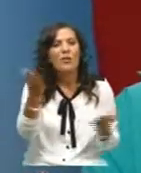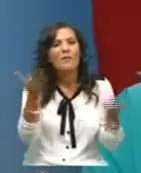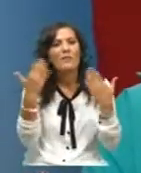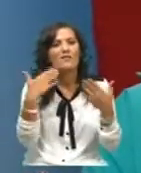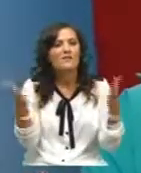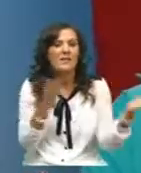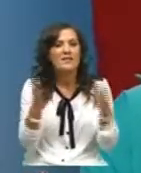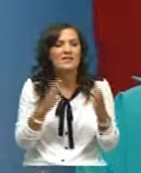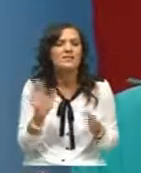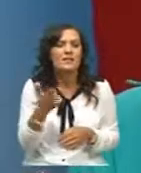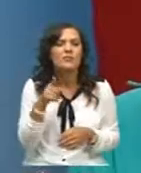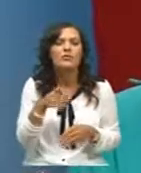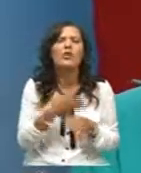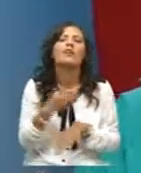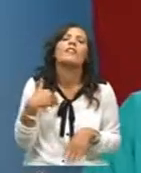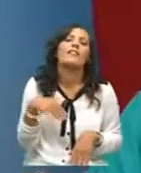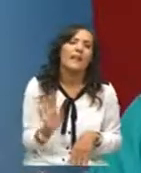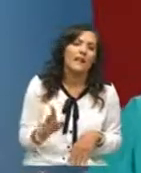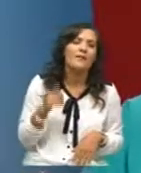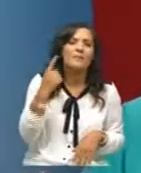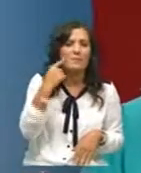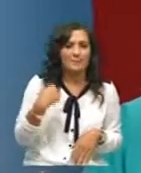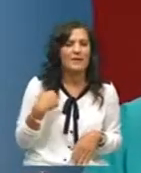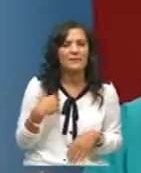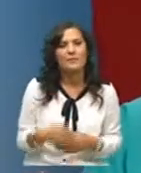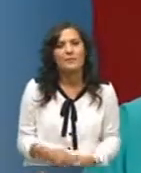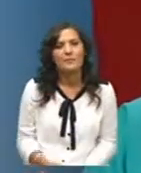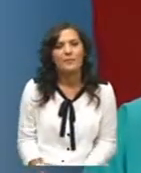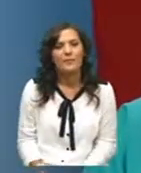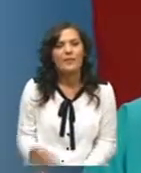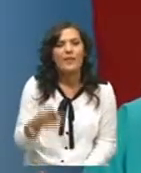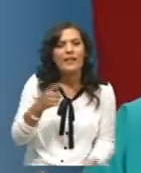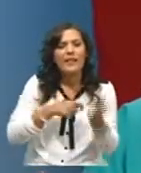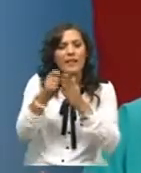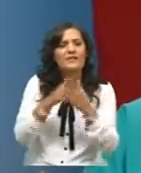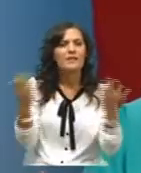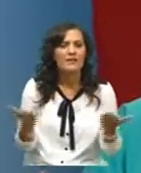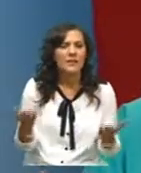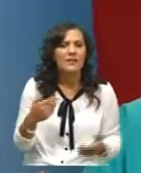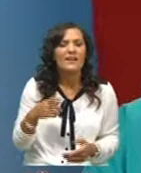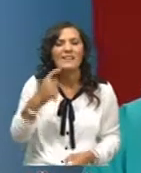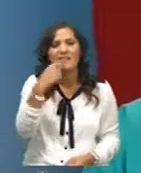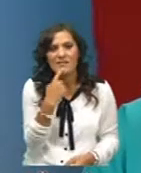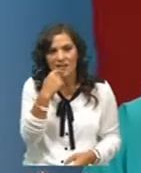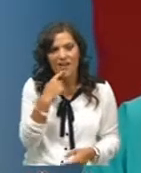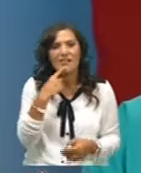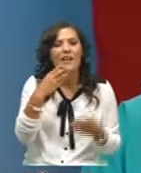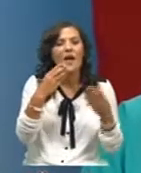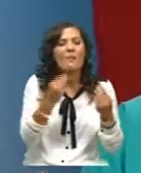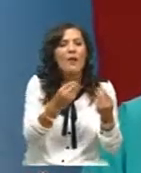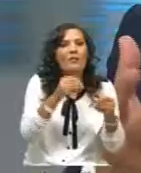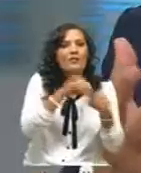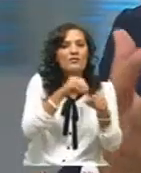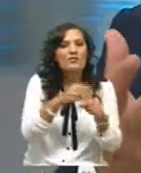lastik izine geçirebiliyor yok bu doğru değil Şimdi bakınız ne o lastik Tabii ki hem Çelik'in Hem kauçuğun